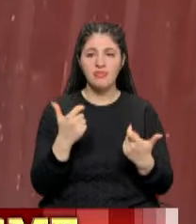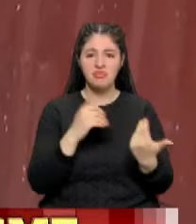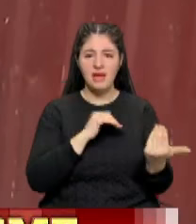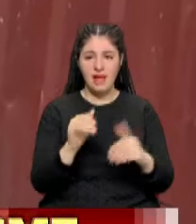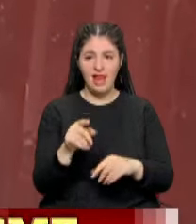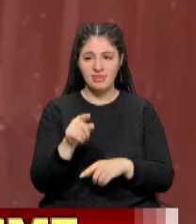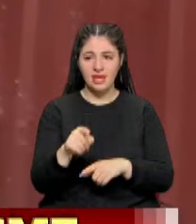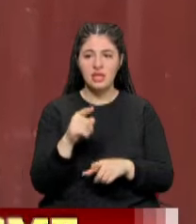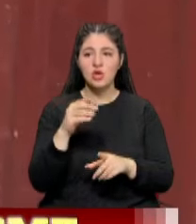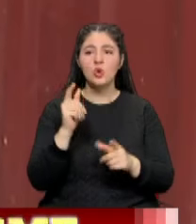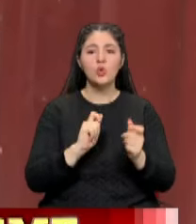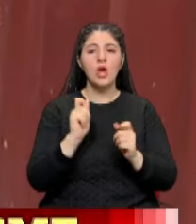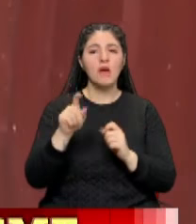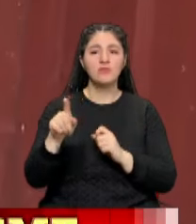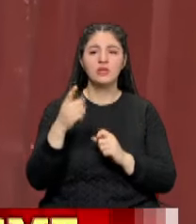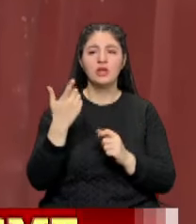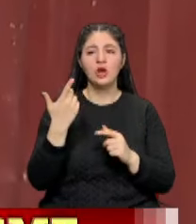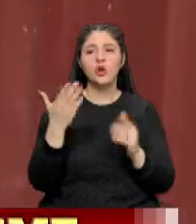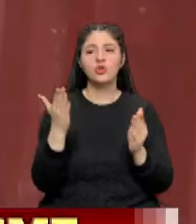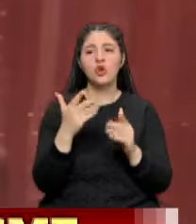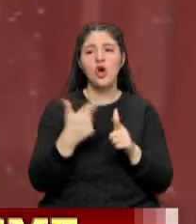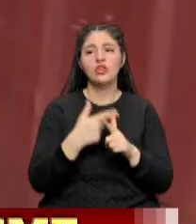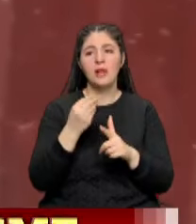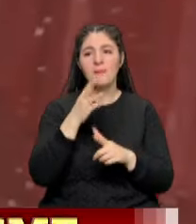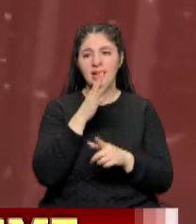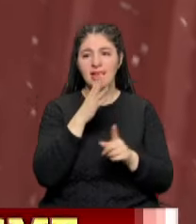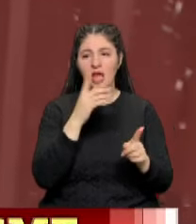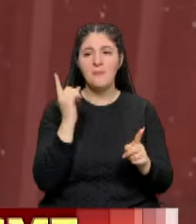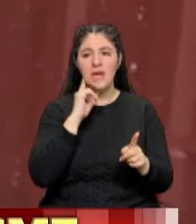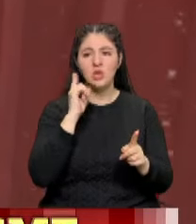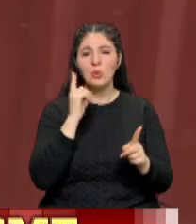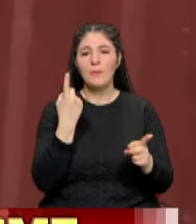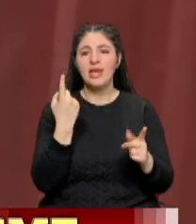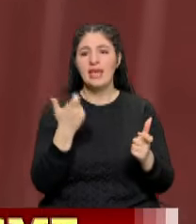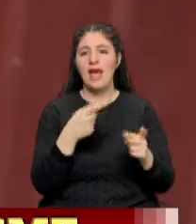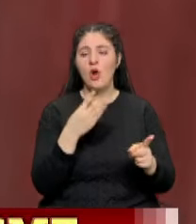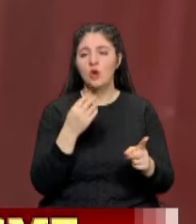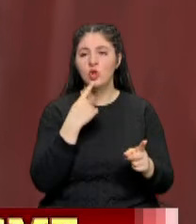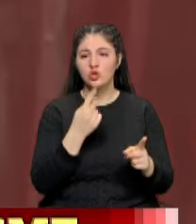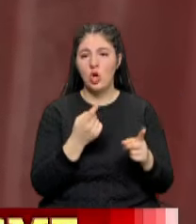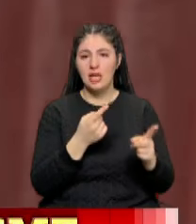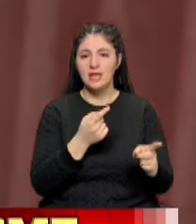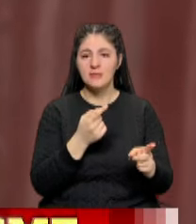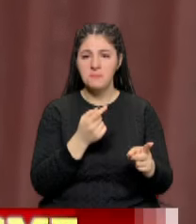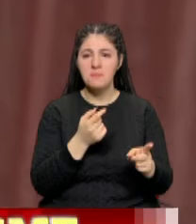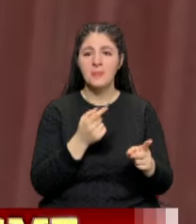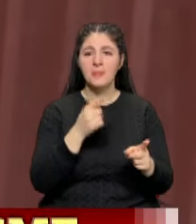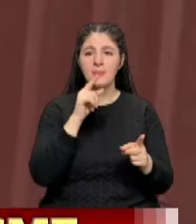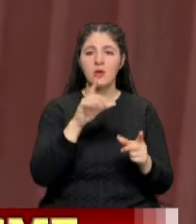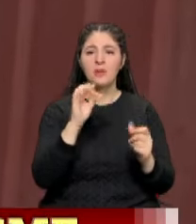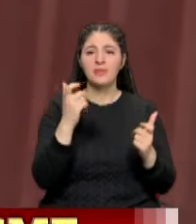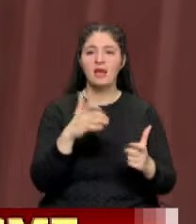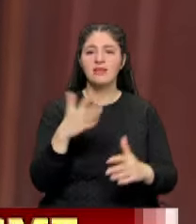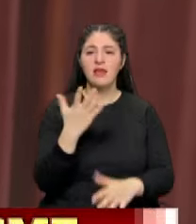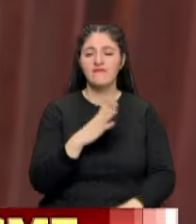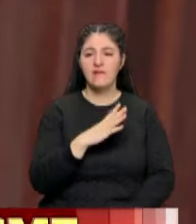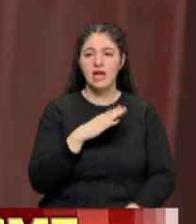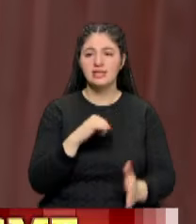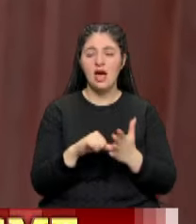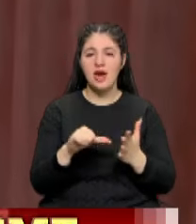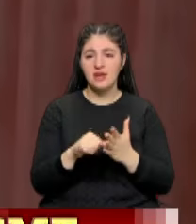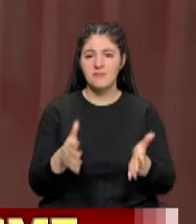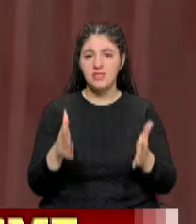gelenlerin kullandığı butik otel olarak da bilinen meşhur da bir yer olduğunu söyleyelim. Öyle bir mekan daha var. Yine tarihi